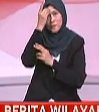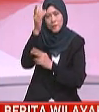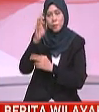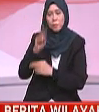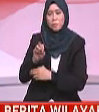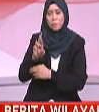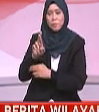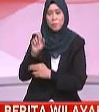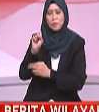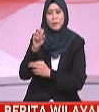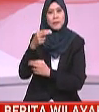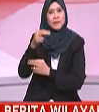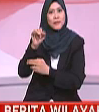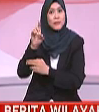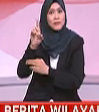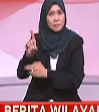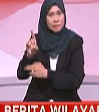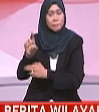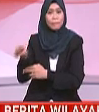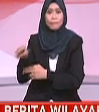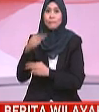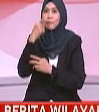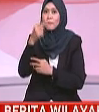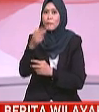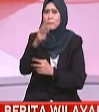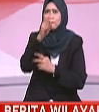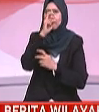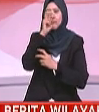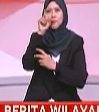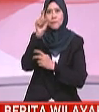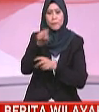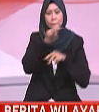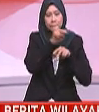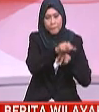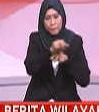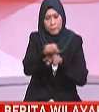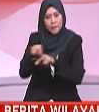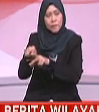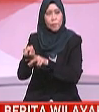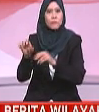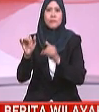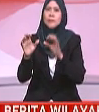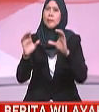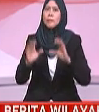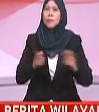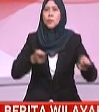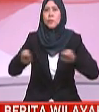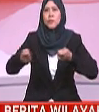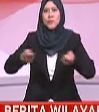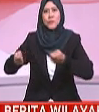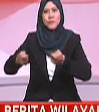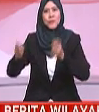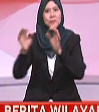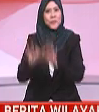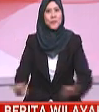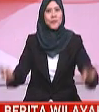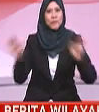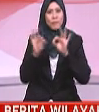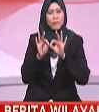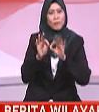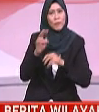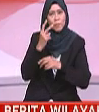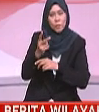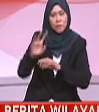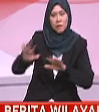Murshid Diraja Dr. Juanda Jaya menegaskan pemantauan merupakan salah satu ciri tadbir urus yang amat penting untuk